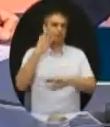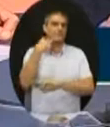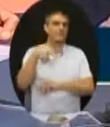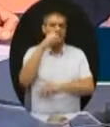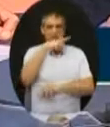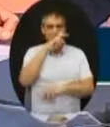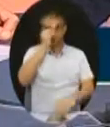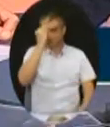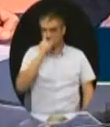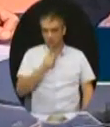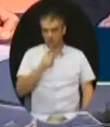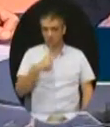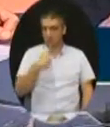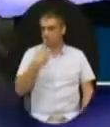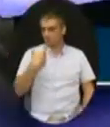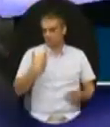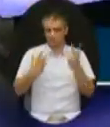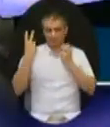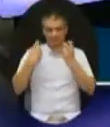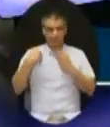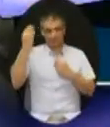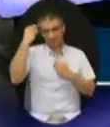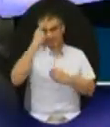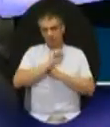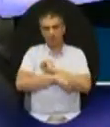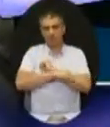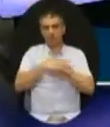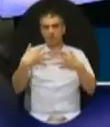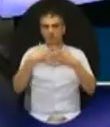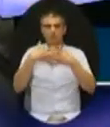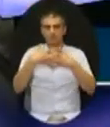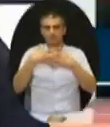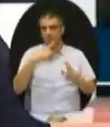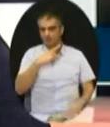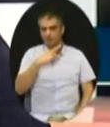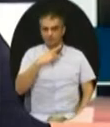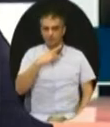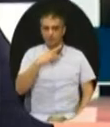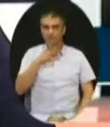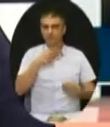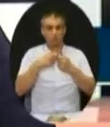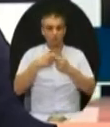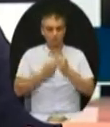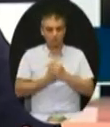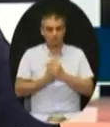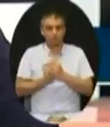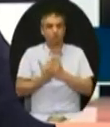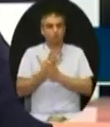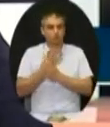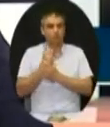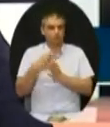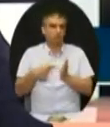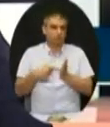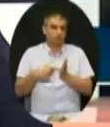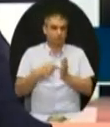המדיני. צריך לזכור, ובאמת את זה אני אומרת מהניסיון שלי בשנים שלמדתי באוניברסיטה בארצות הברית, שזו תנועה שצומחת, בוודאי יש לה